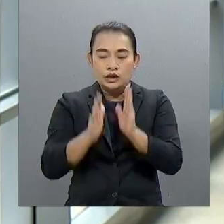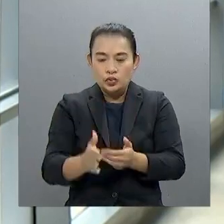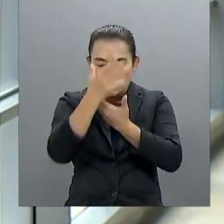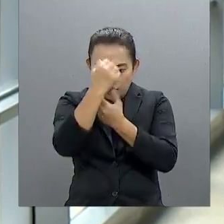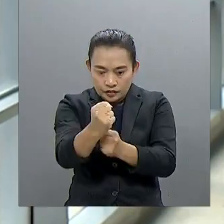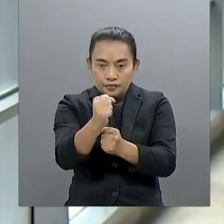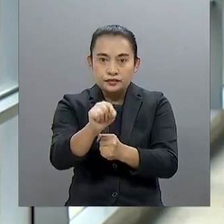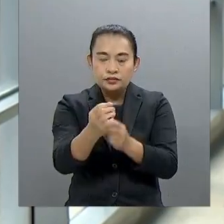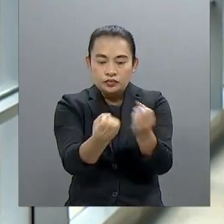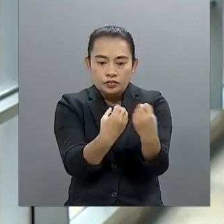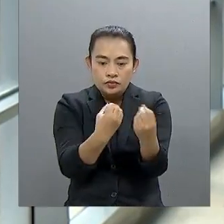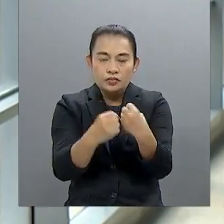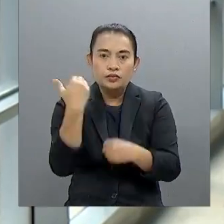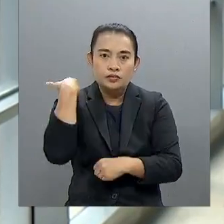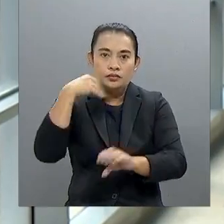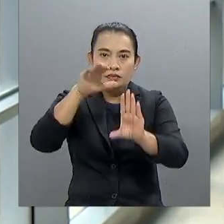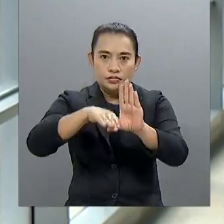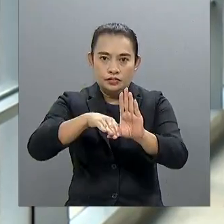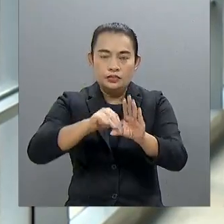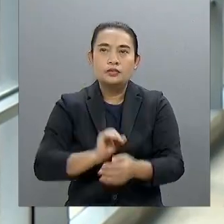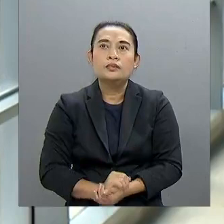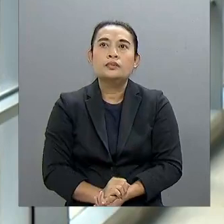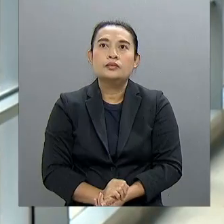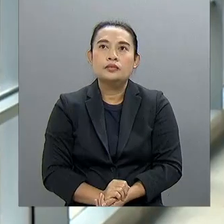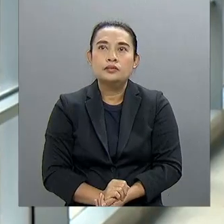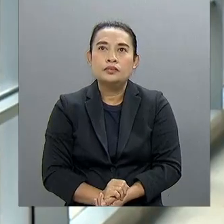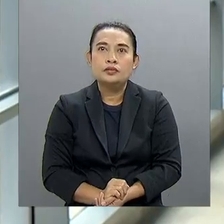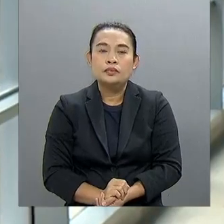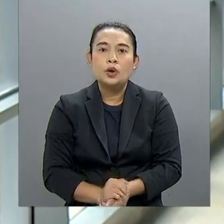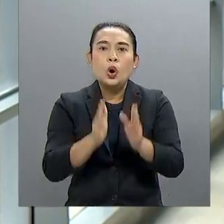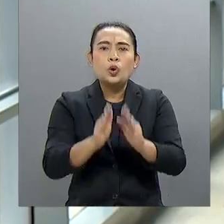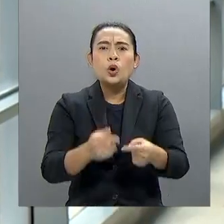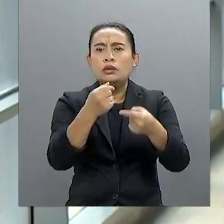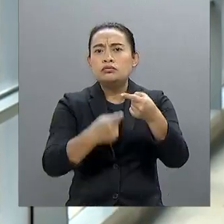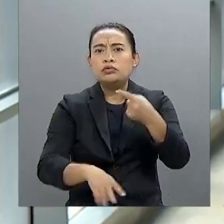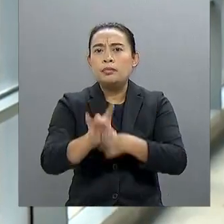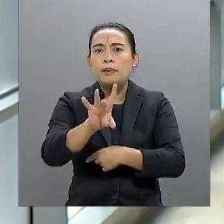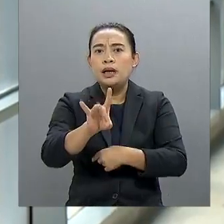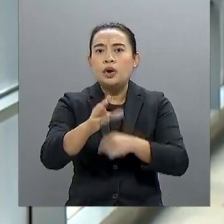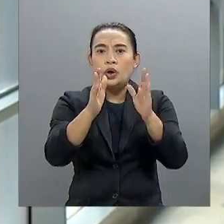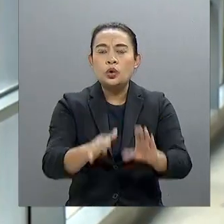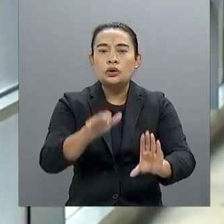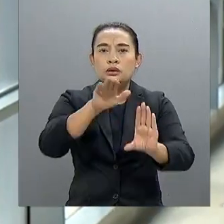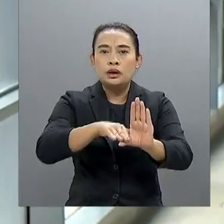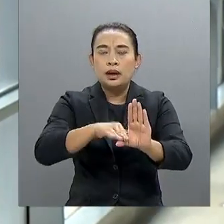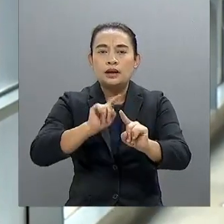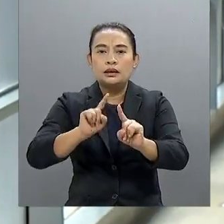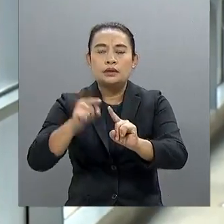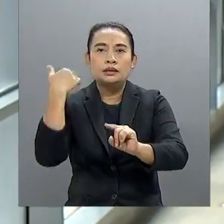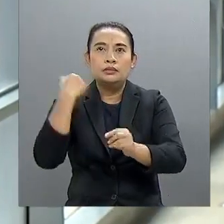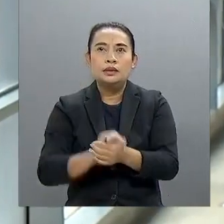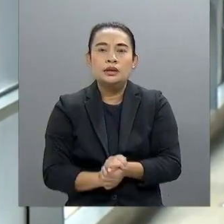หรือว่าทางออนไลน์เนี่ยนะคะคือมีผู้สนใจเนี่ยส่งเข้ามาตั้งแต่วันแรกๆเนี่ย1วันแรกเนี่ยก็เรียกว่า 100ลายแล้วฉะนั้นเปิดรับสมัครมาใน 1อาทิตย์เนี่ยคือมากกว่า 500